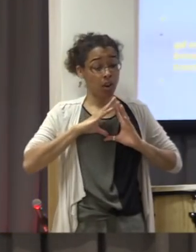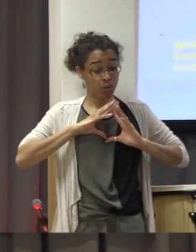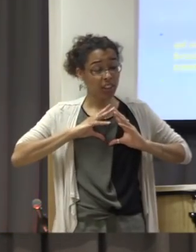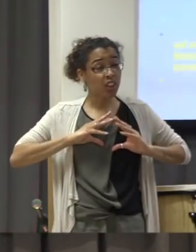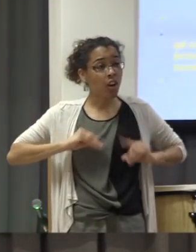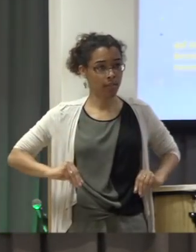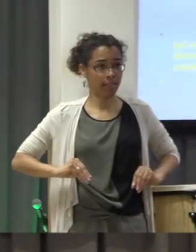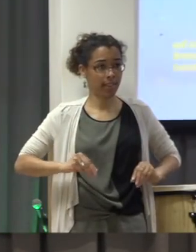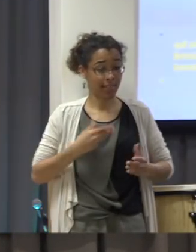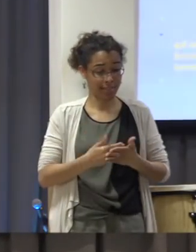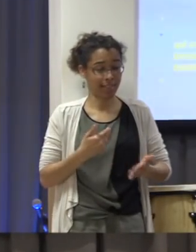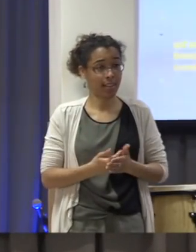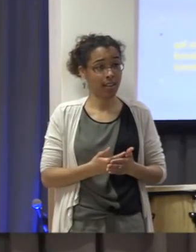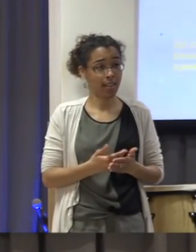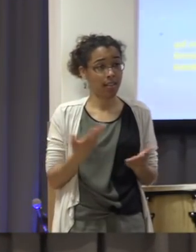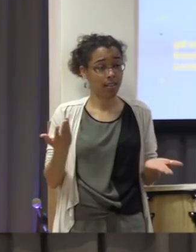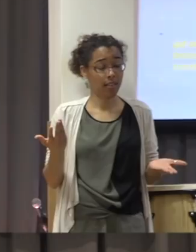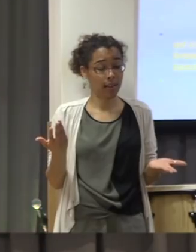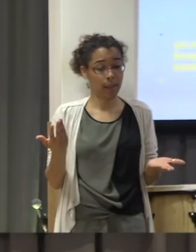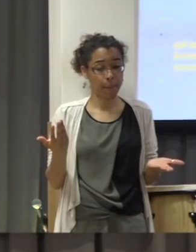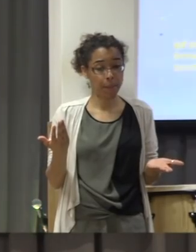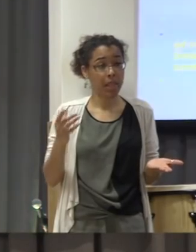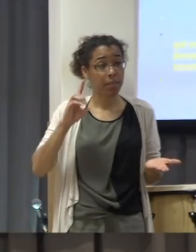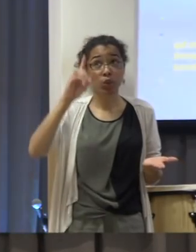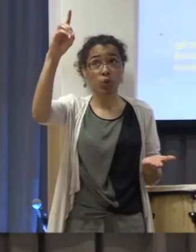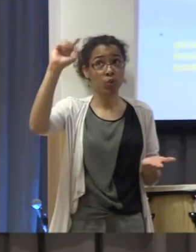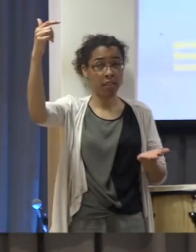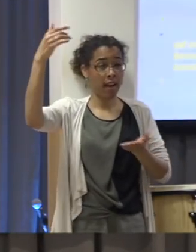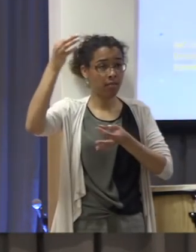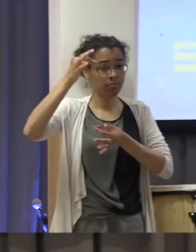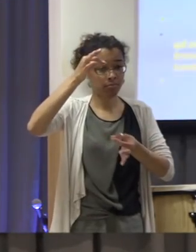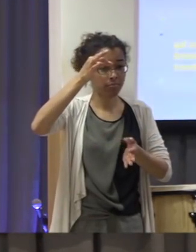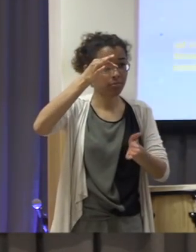Ça veut dire que tu gardes le cap. Ne change pas.